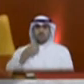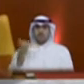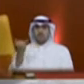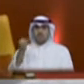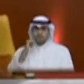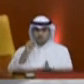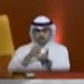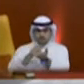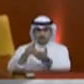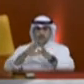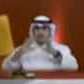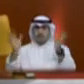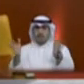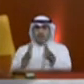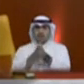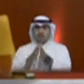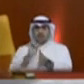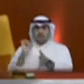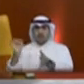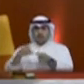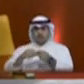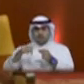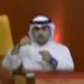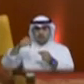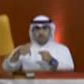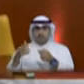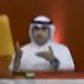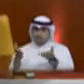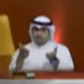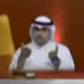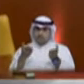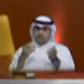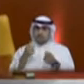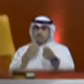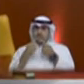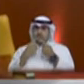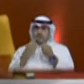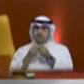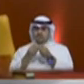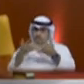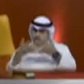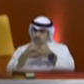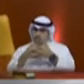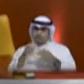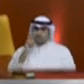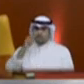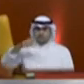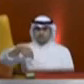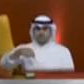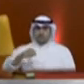الاعلاميه التواصل الاجتماعي و ظهور الادوات الجديده في الاعلام وسرعتها